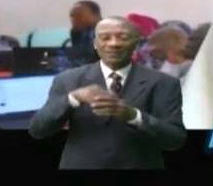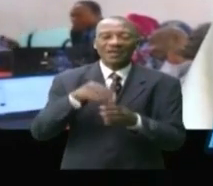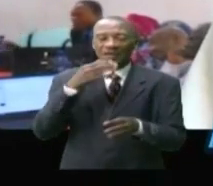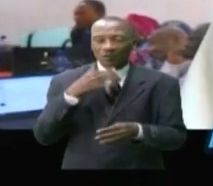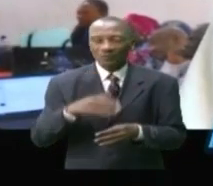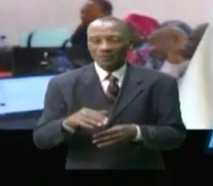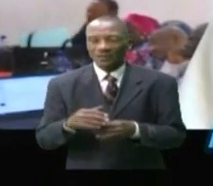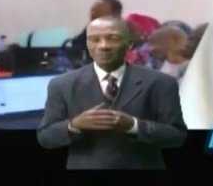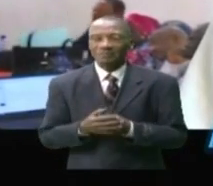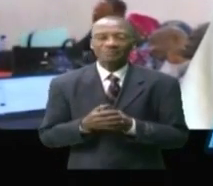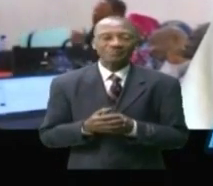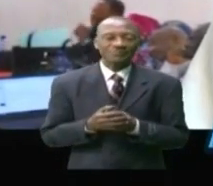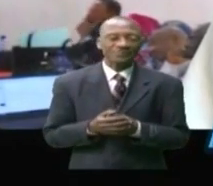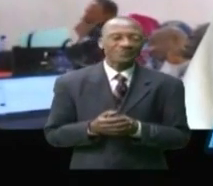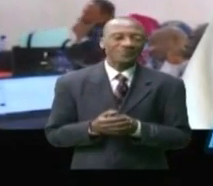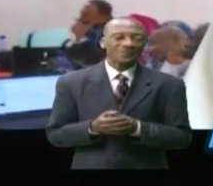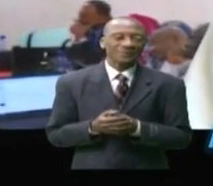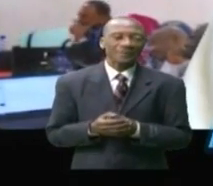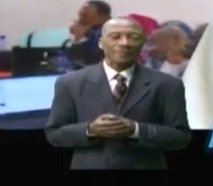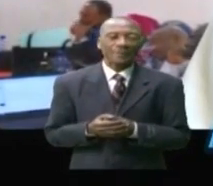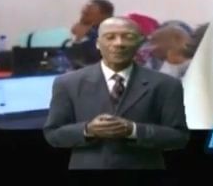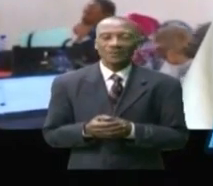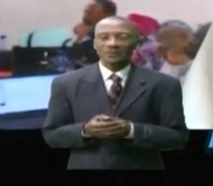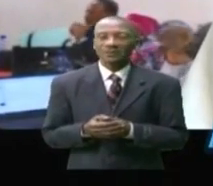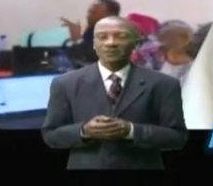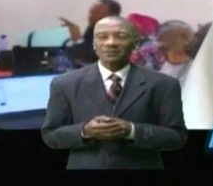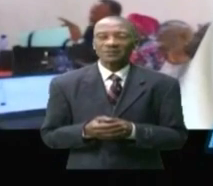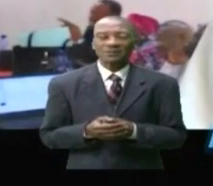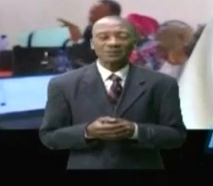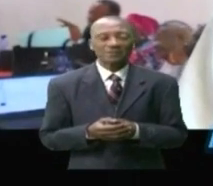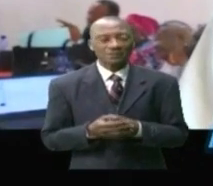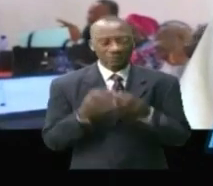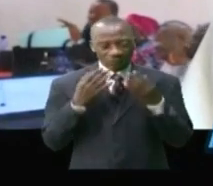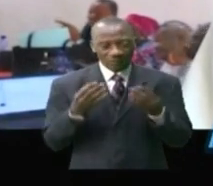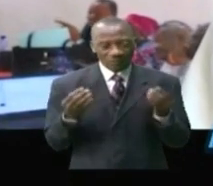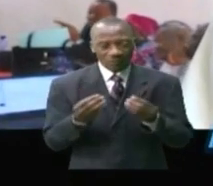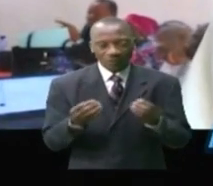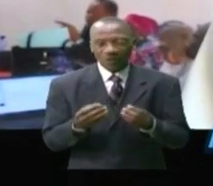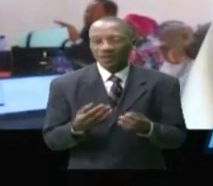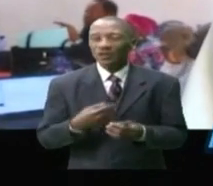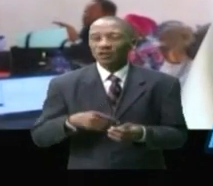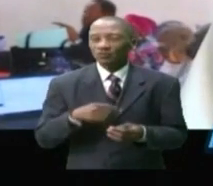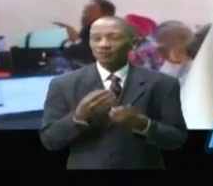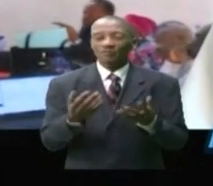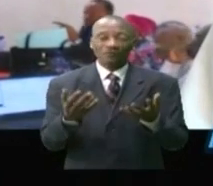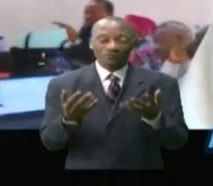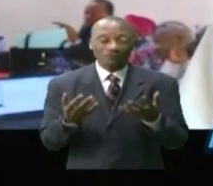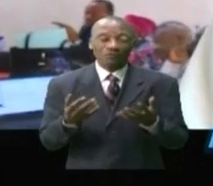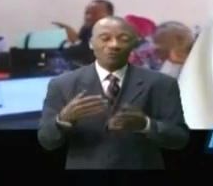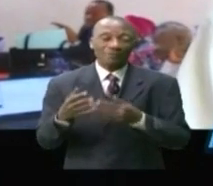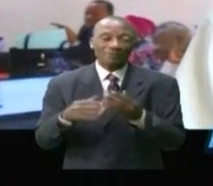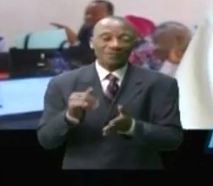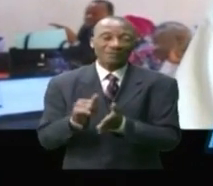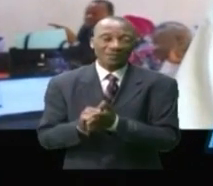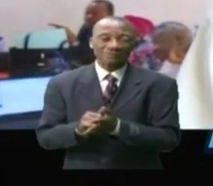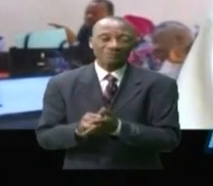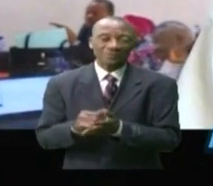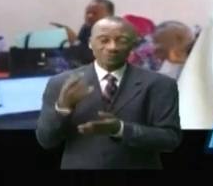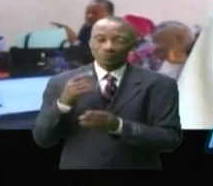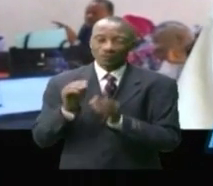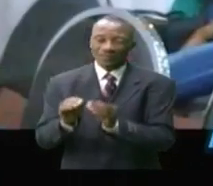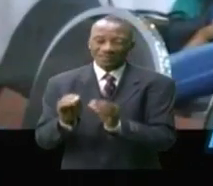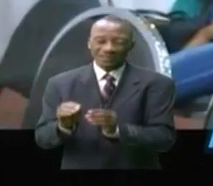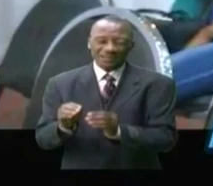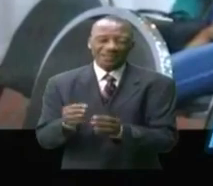et de vraiment sortir vraiment les difficultés et les solutions qui sont proposées pour pouvoir améliorer un peu